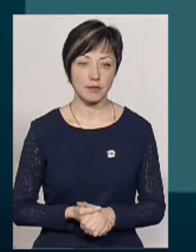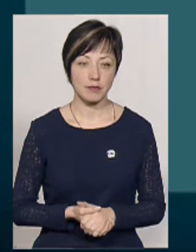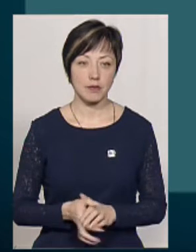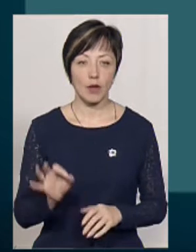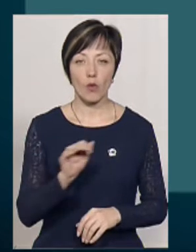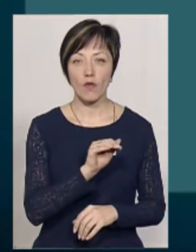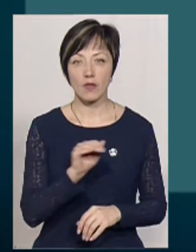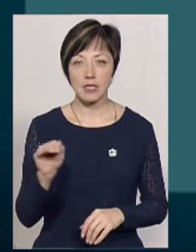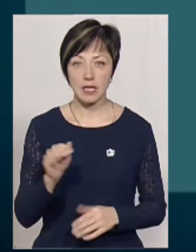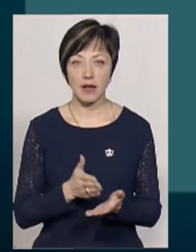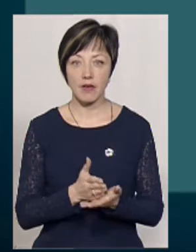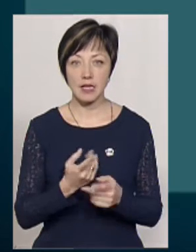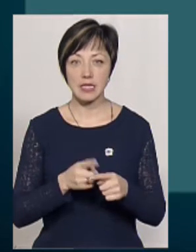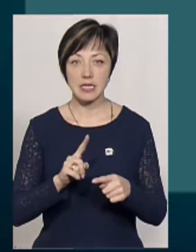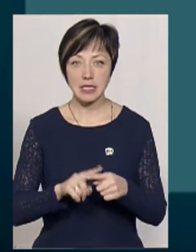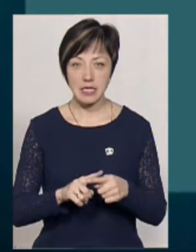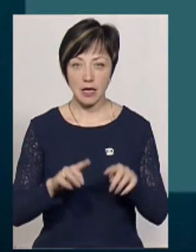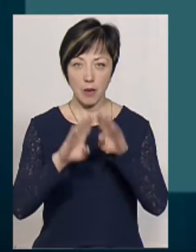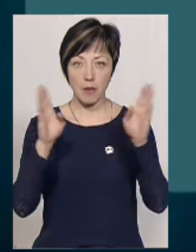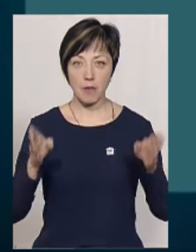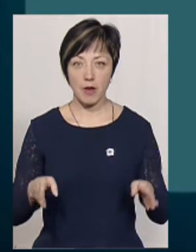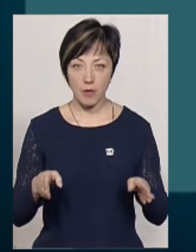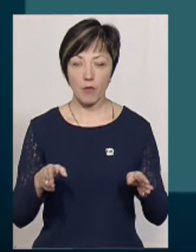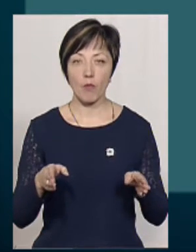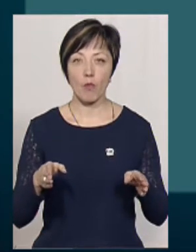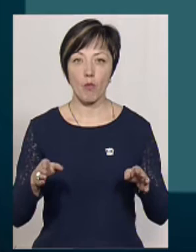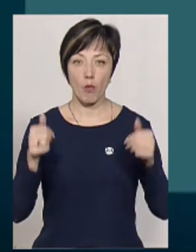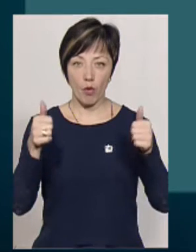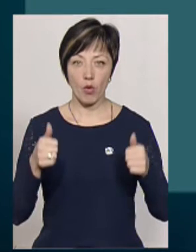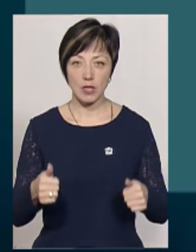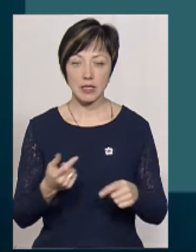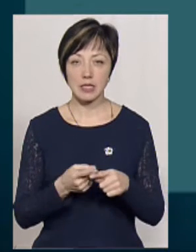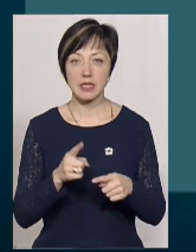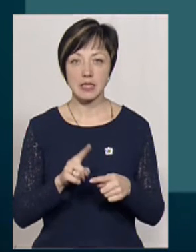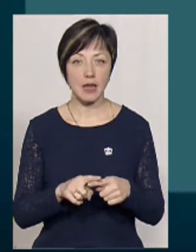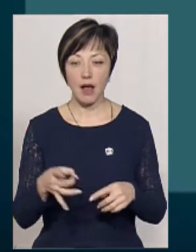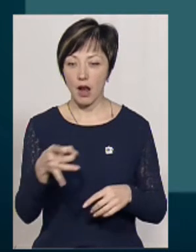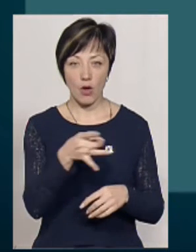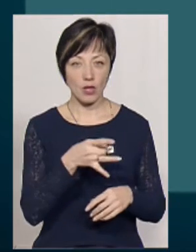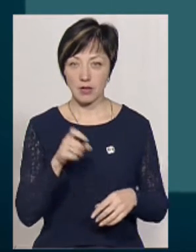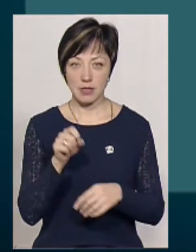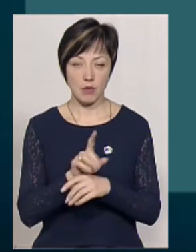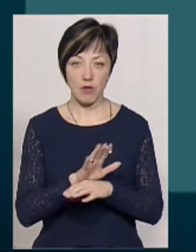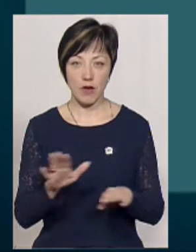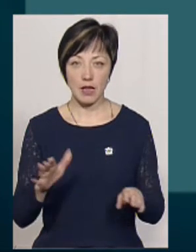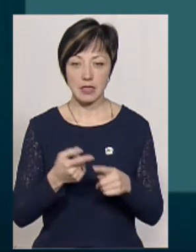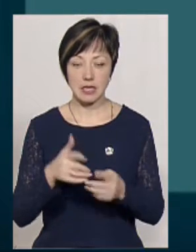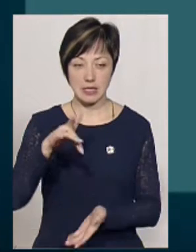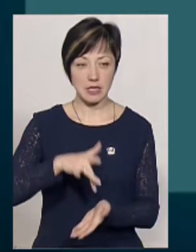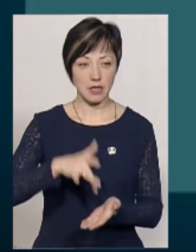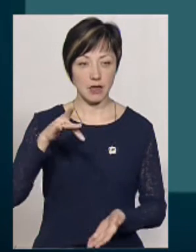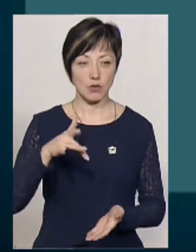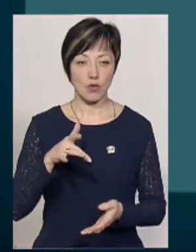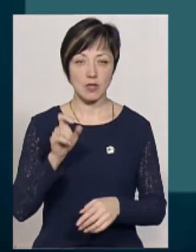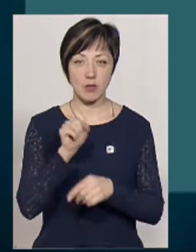Офіційна версія – ці бікборди замовляв центральний офіс партії. Тобто це не йшло по оригінальні представництва, їх не замовляли, то вони централізовано замовляли